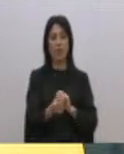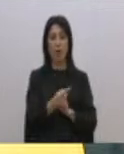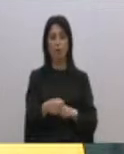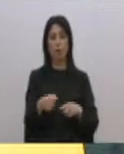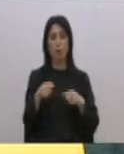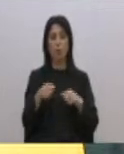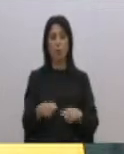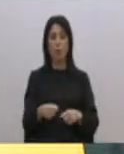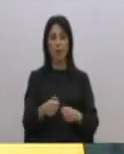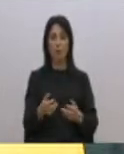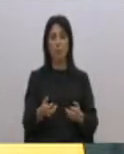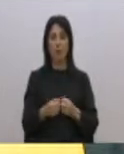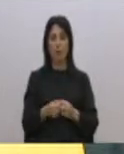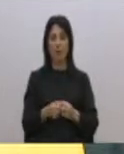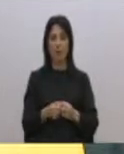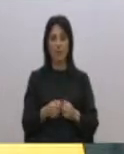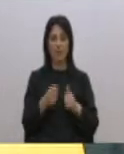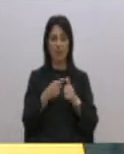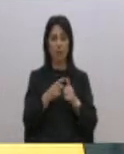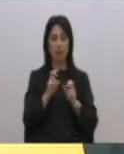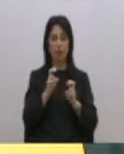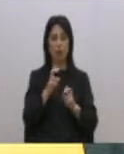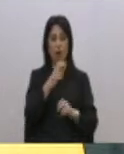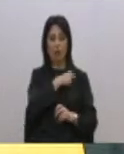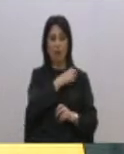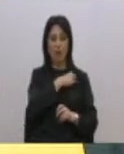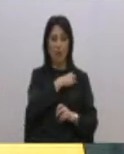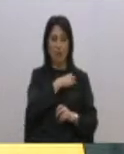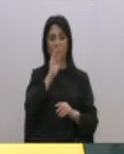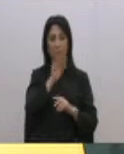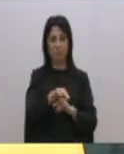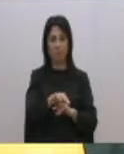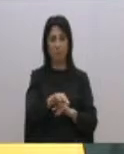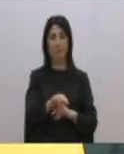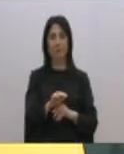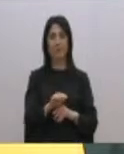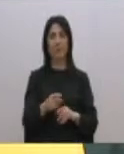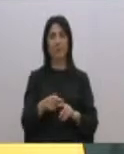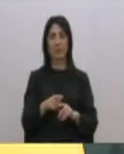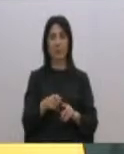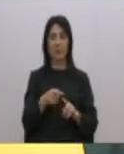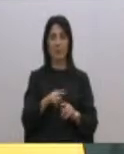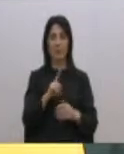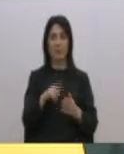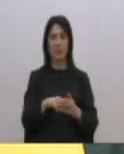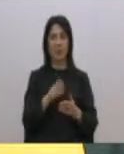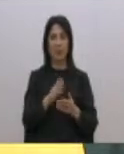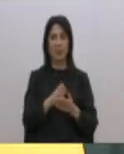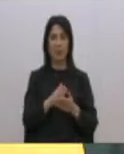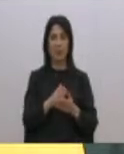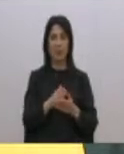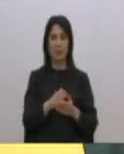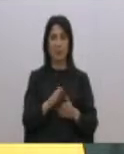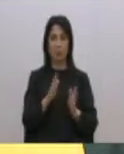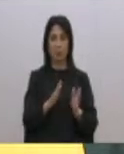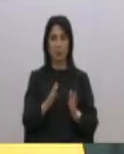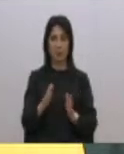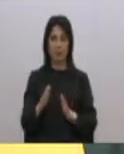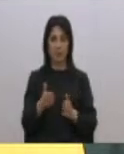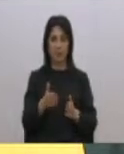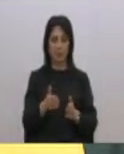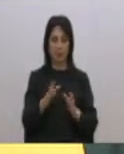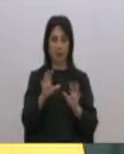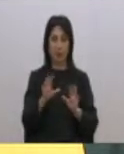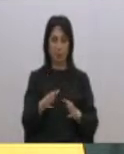უფლება მიიღონ წოდებრივი სარგო, წელთანამსახურობის მათი და ეს საკითხები არის, ასე ვთქვათ, მოწესრიგებული,